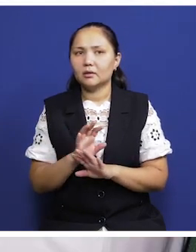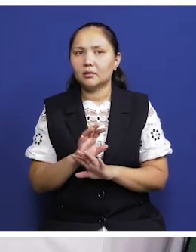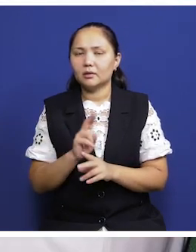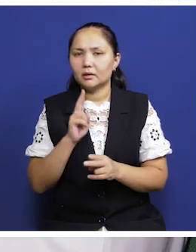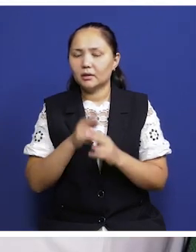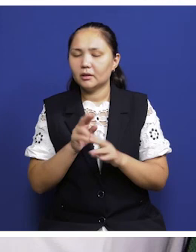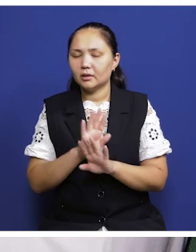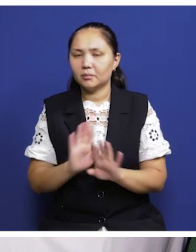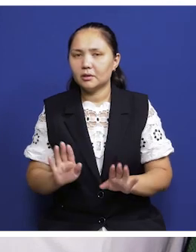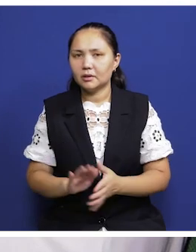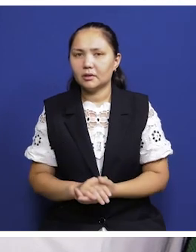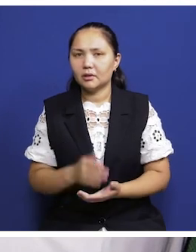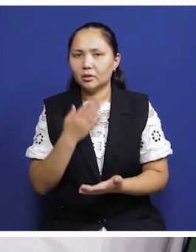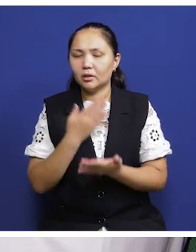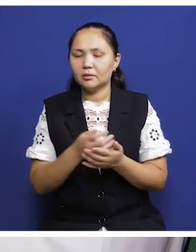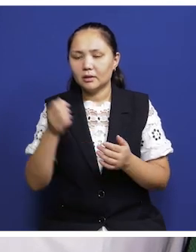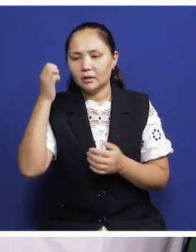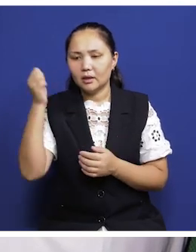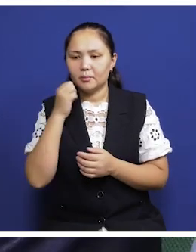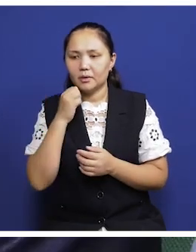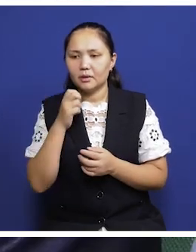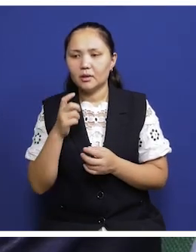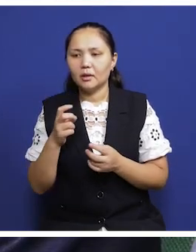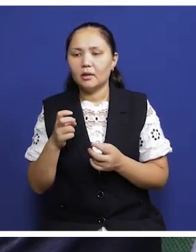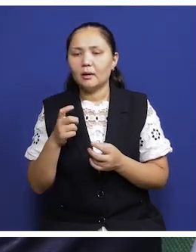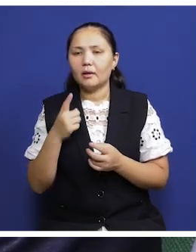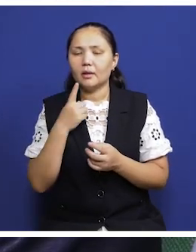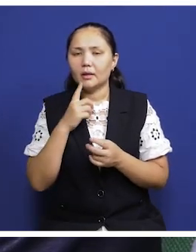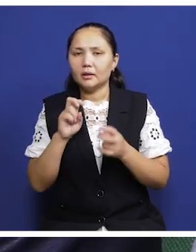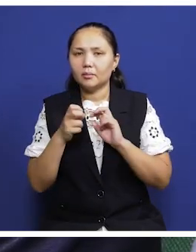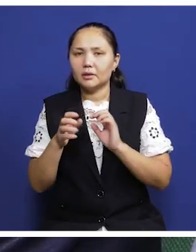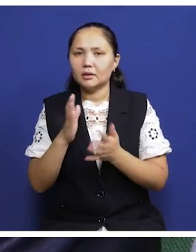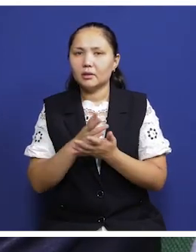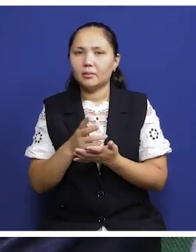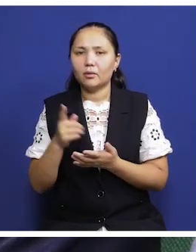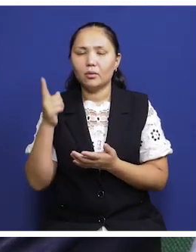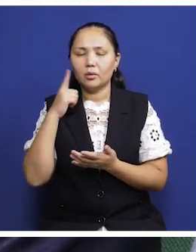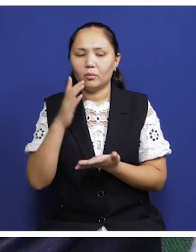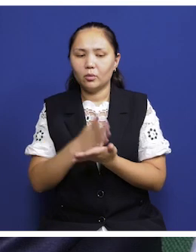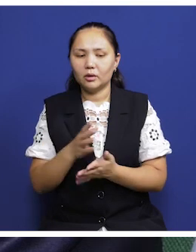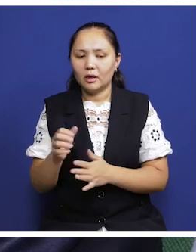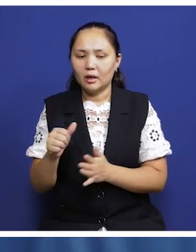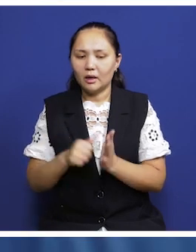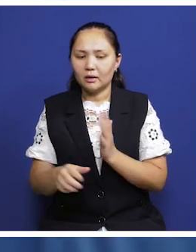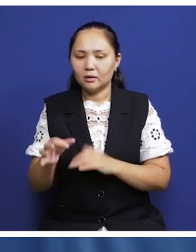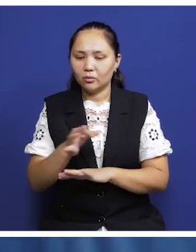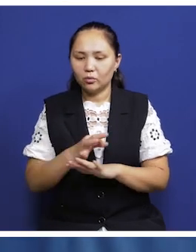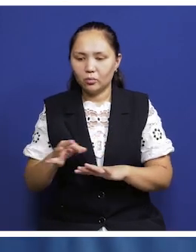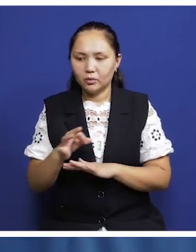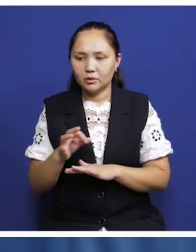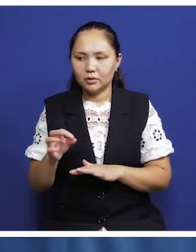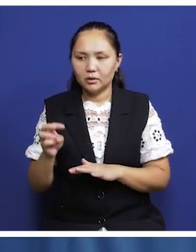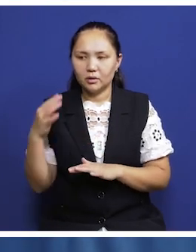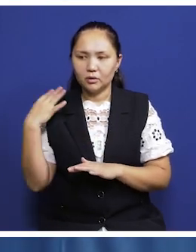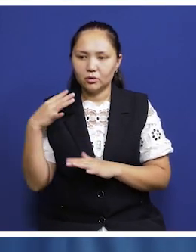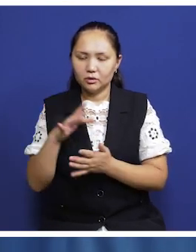Сұрағыңызға рахмет. Бұл күрделі мәселе. Бізде негізі ойланғанбыз. Алты аудан, оның ішінде Түркістан